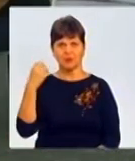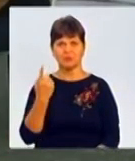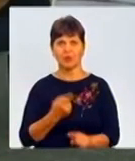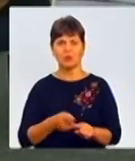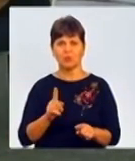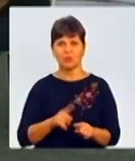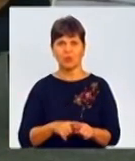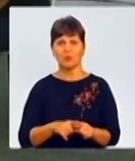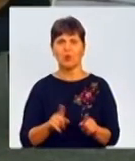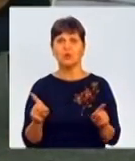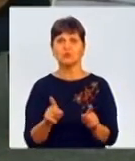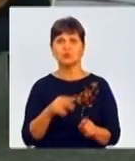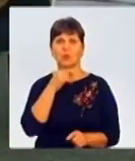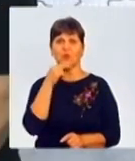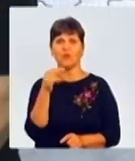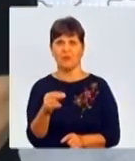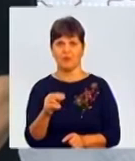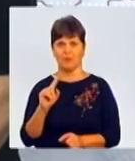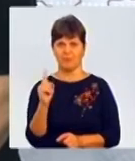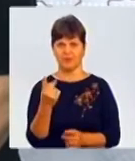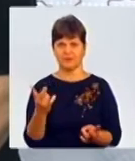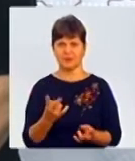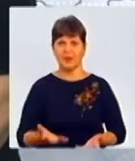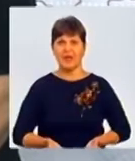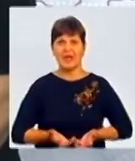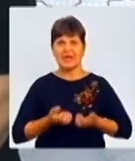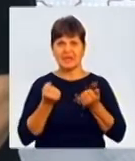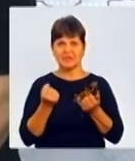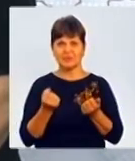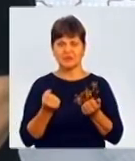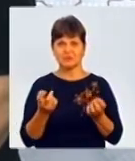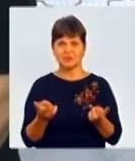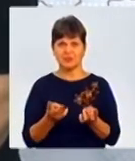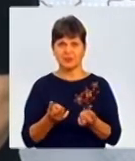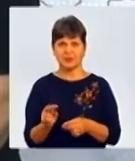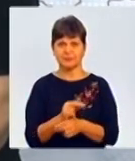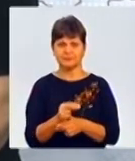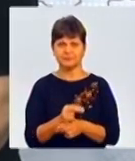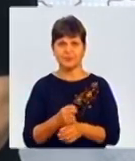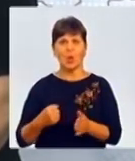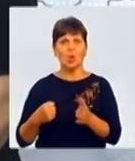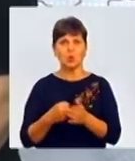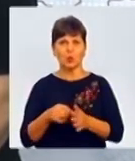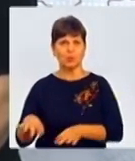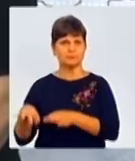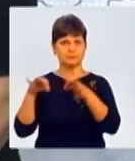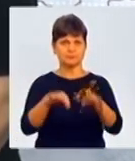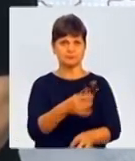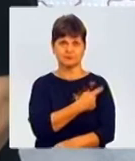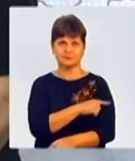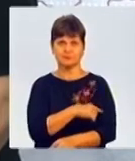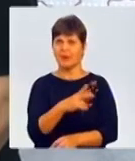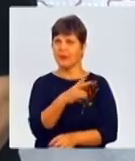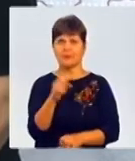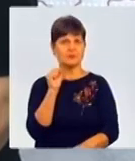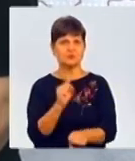на що треба звернути увагу, що реанімацію треба проводити до прибуття лікарів швидкої допомоги, не зупинятися ні